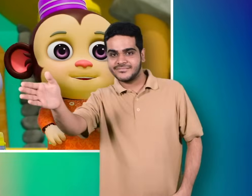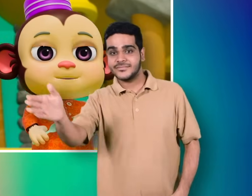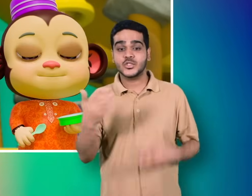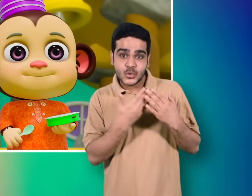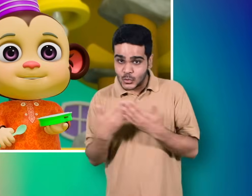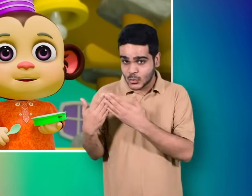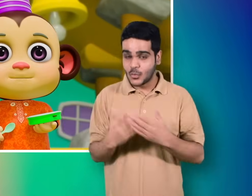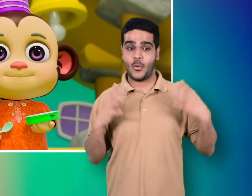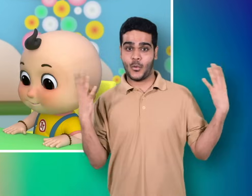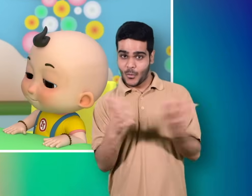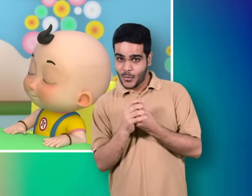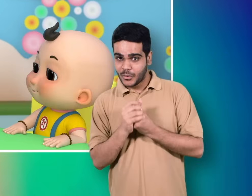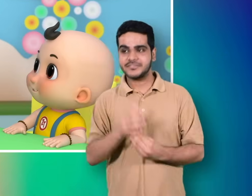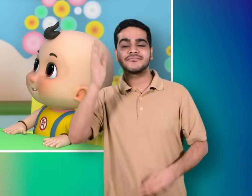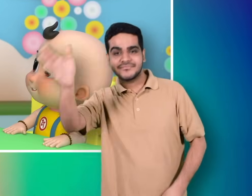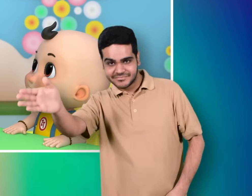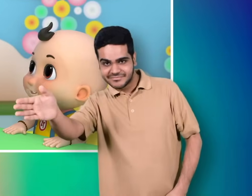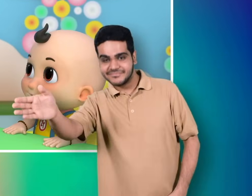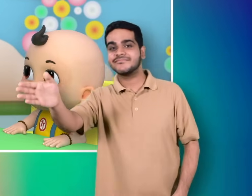स्कूल चले हम।